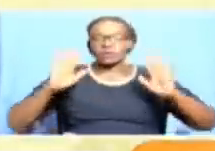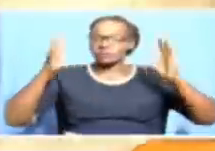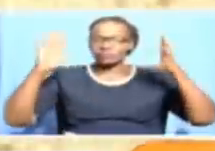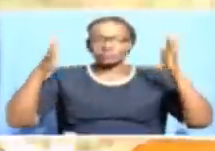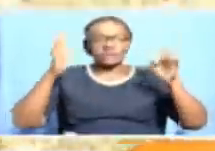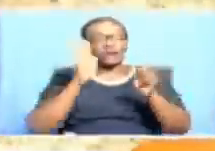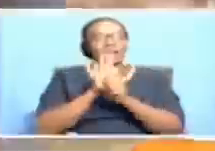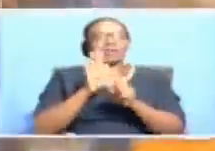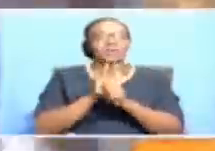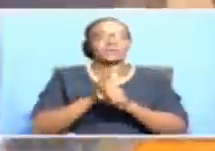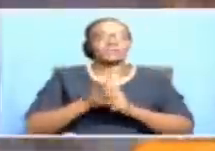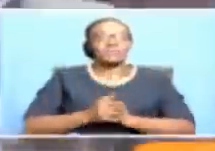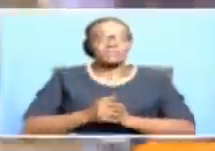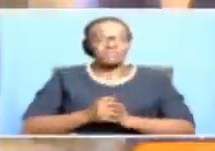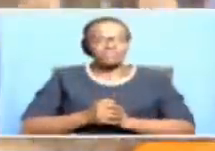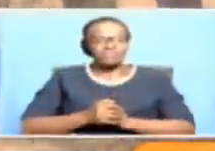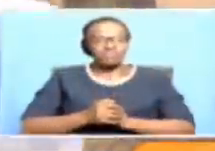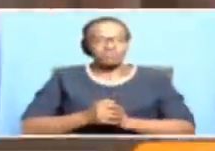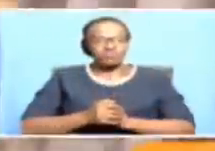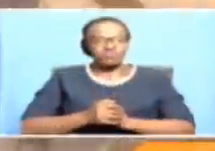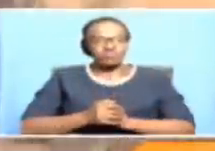vilivyo.